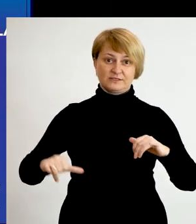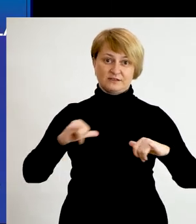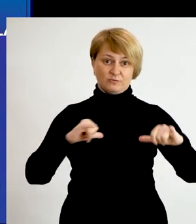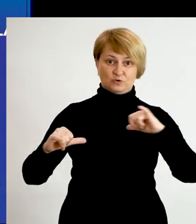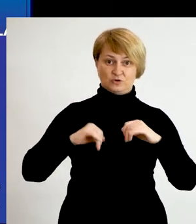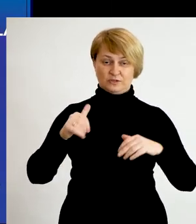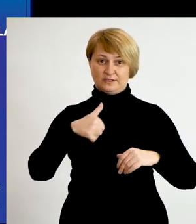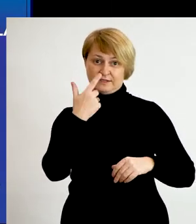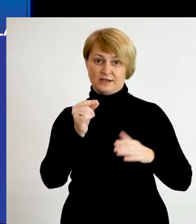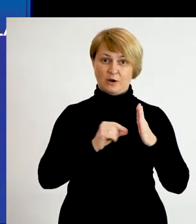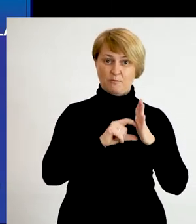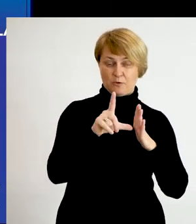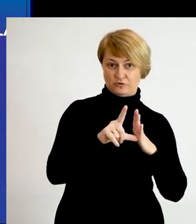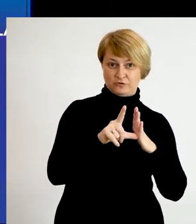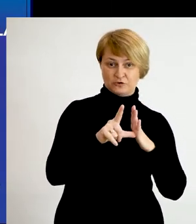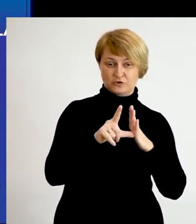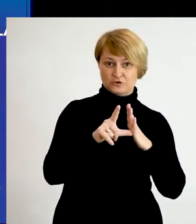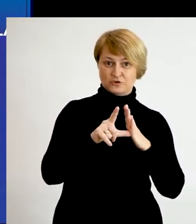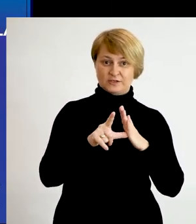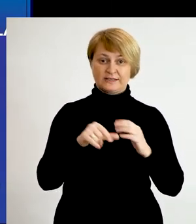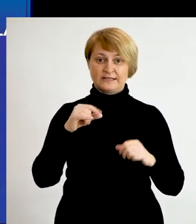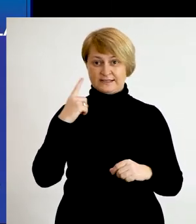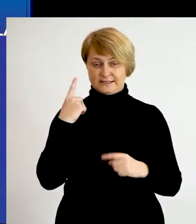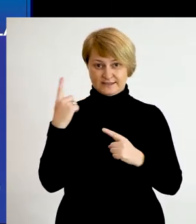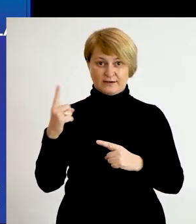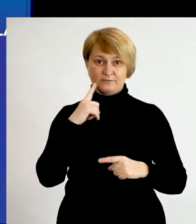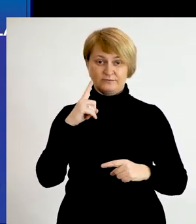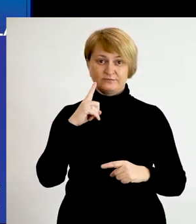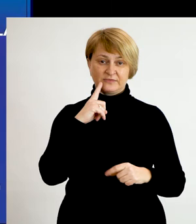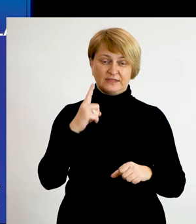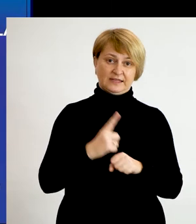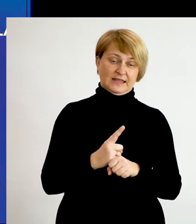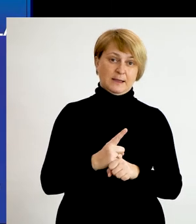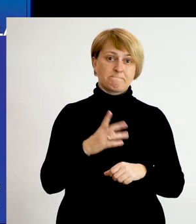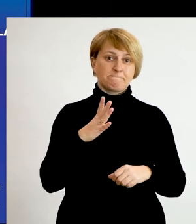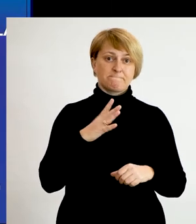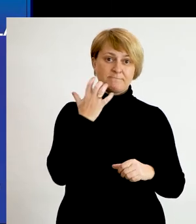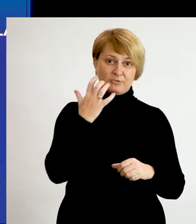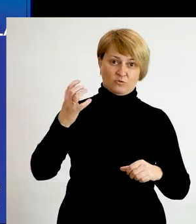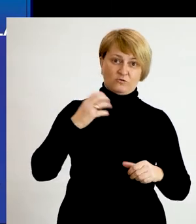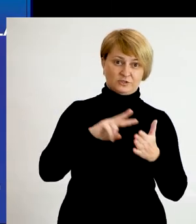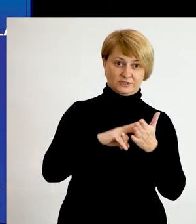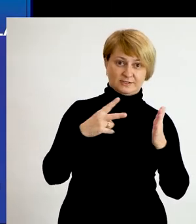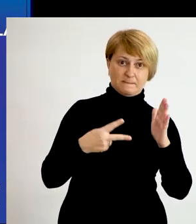dać, i te podwyżki w tym roku, które uwzględniliśmy w budżecie